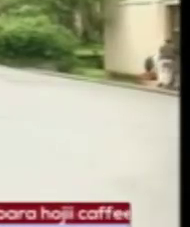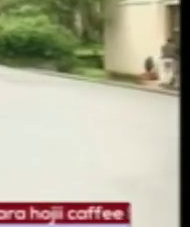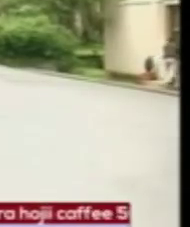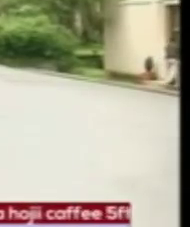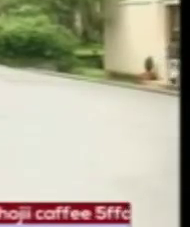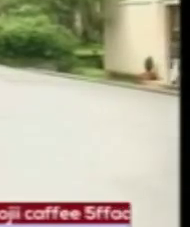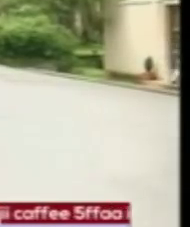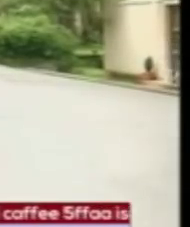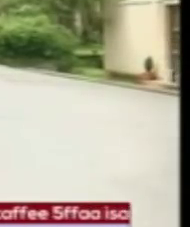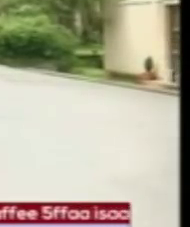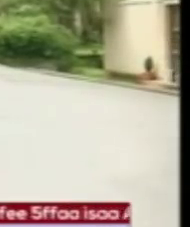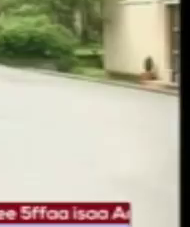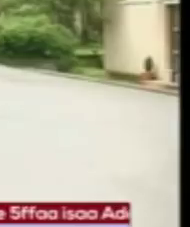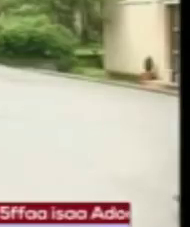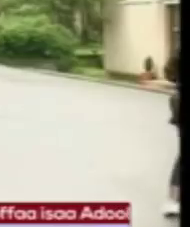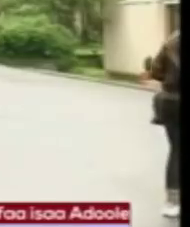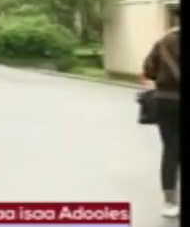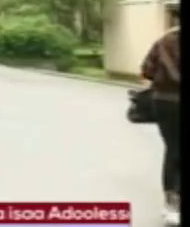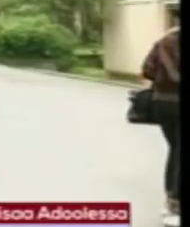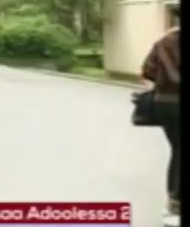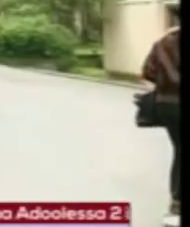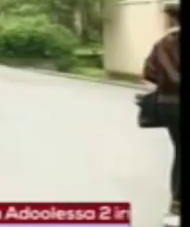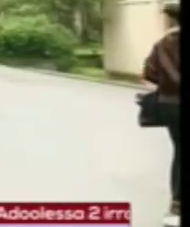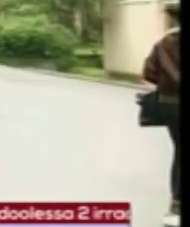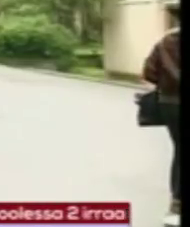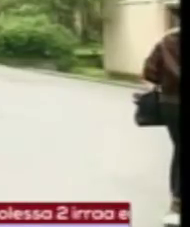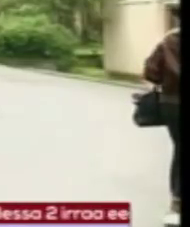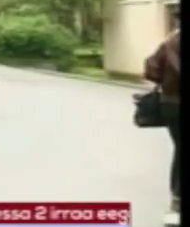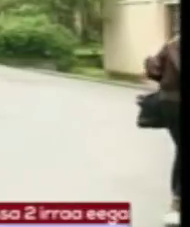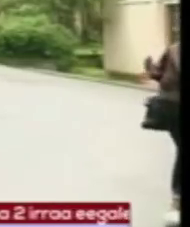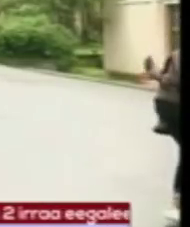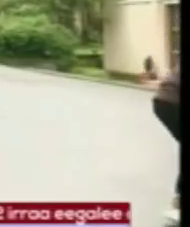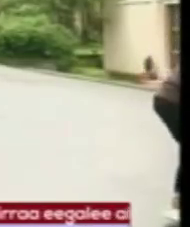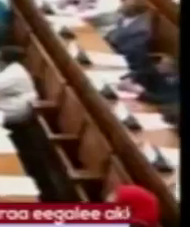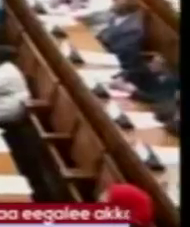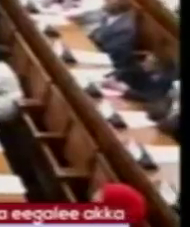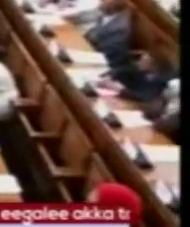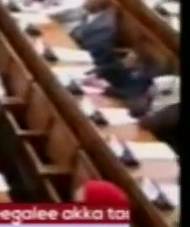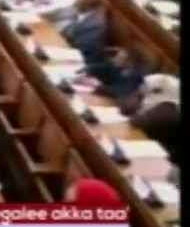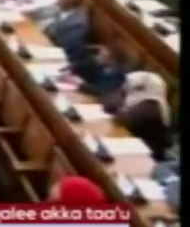kenyati fjenne nama biya fiadu tane kana bahun dirqama fi dirqama kanjedu yada kam